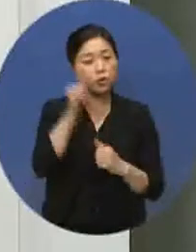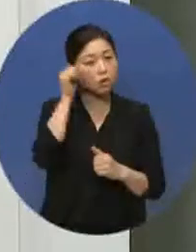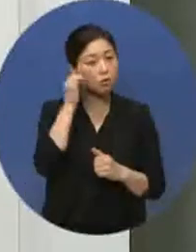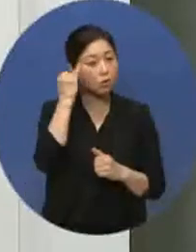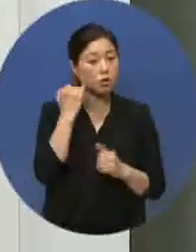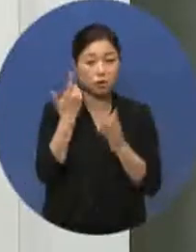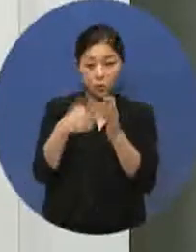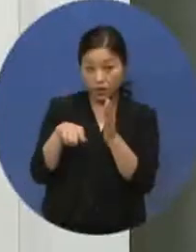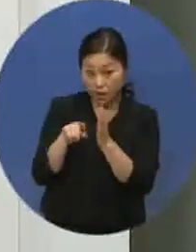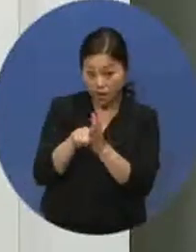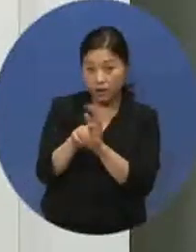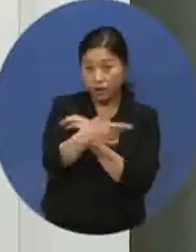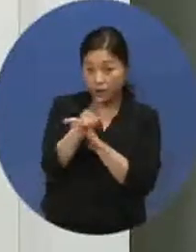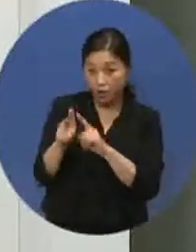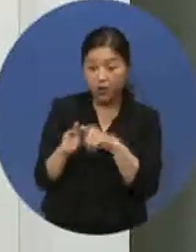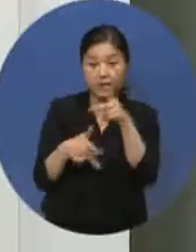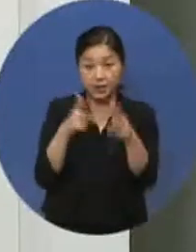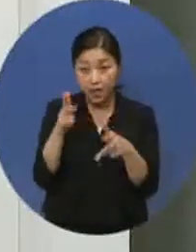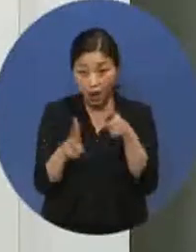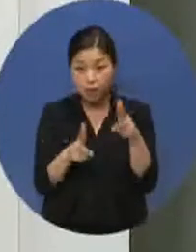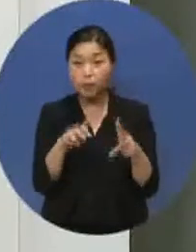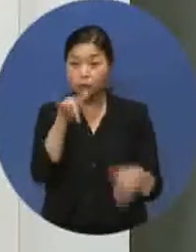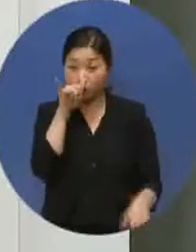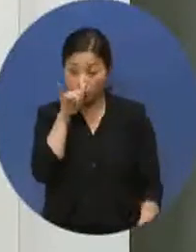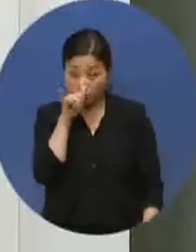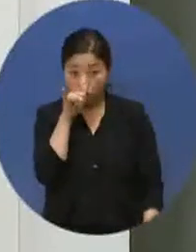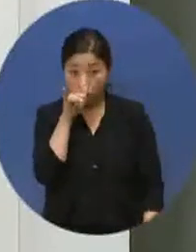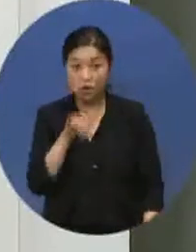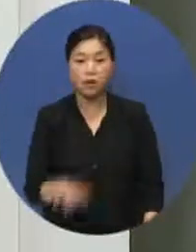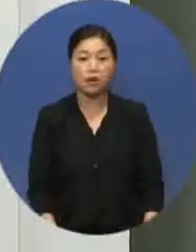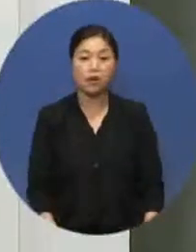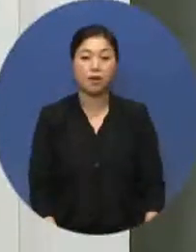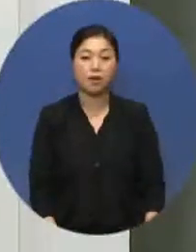위한 여러 가지의 사업도 하시고